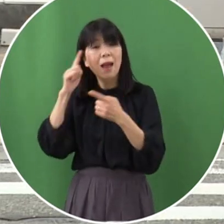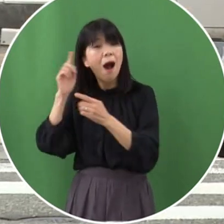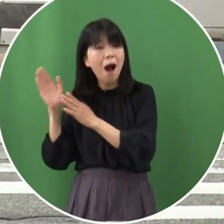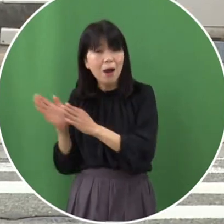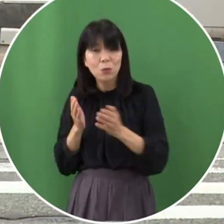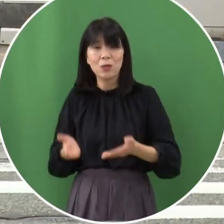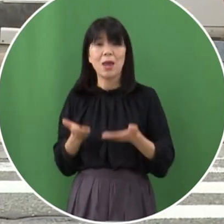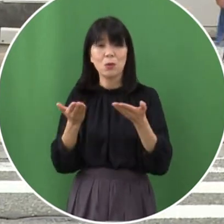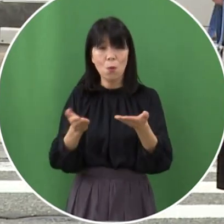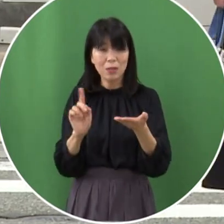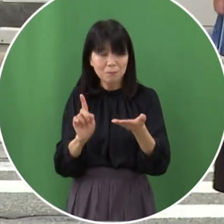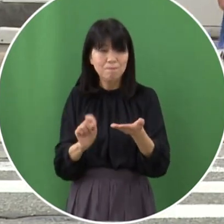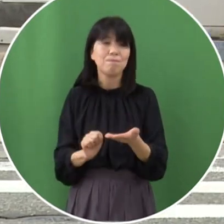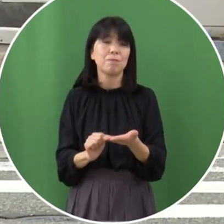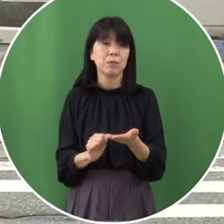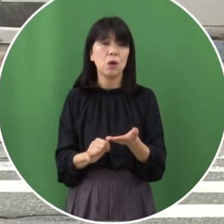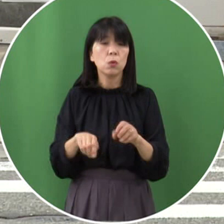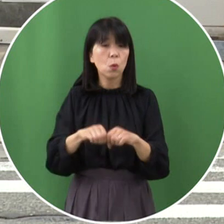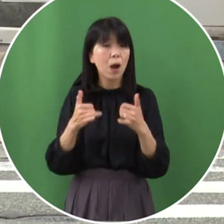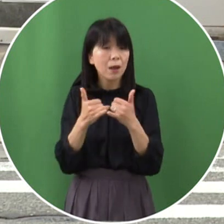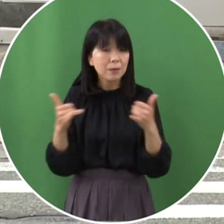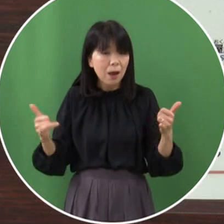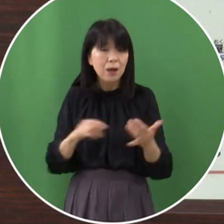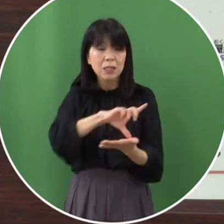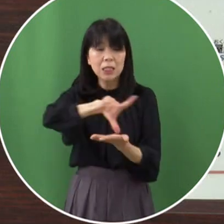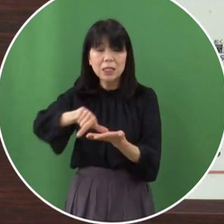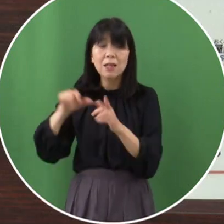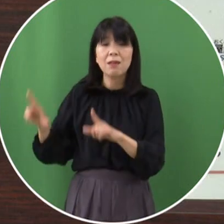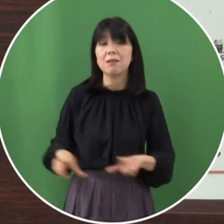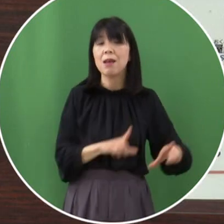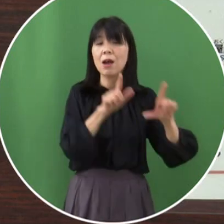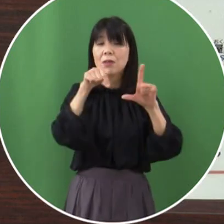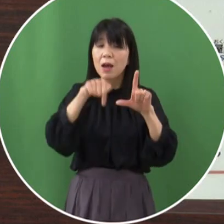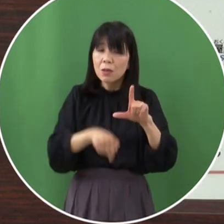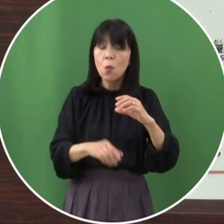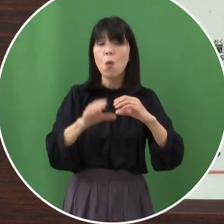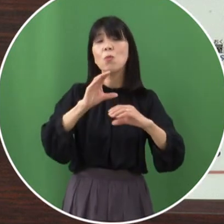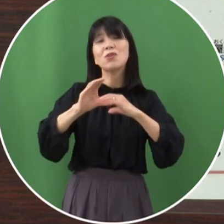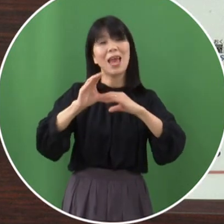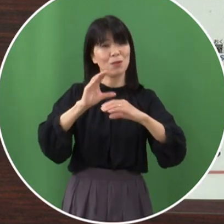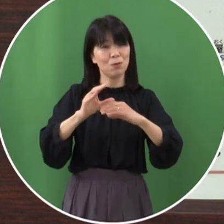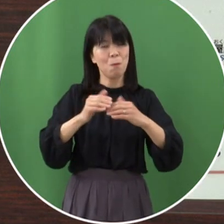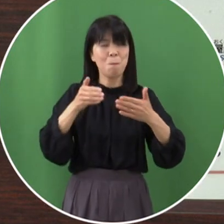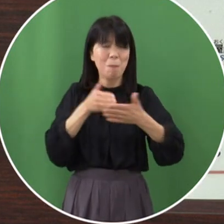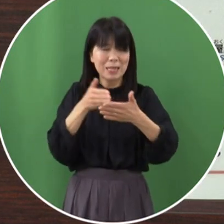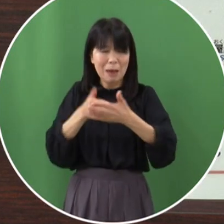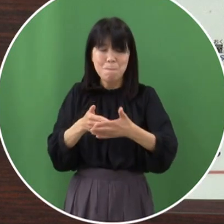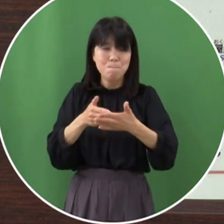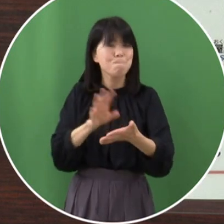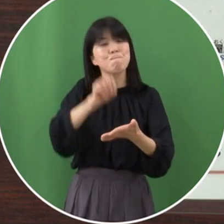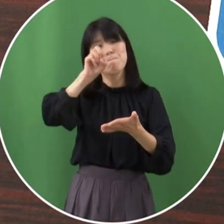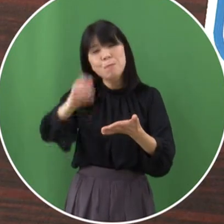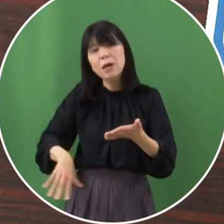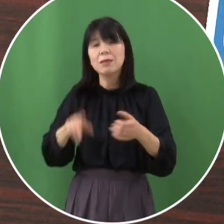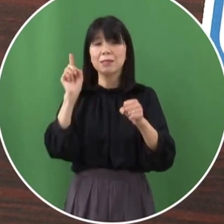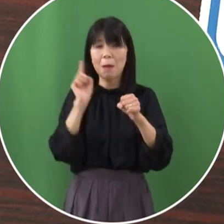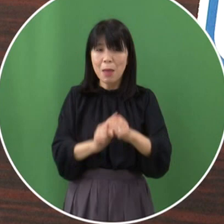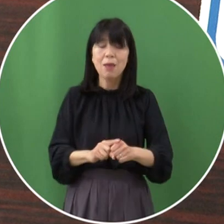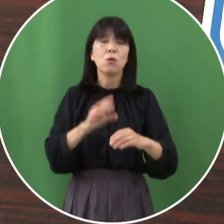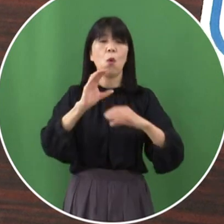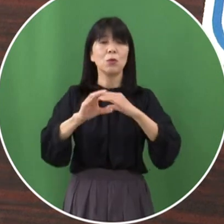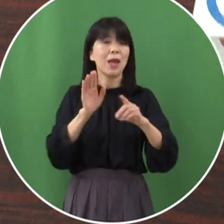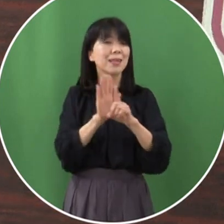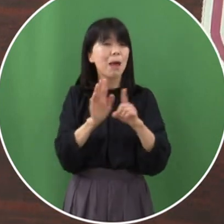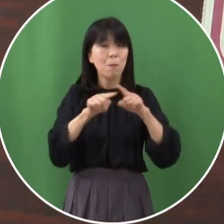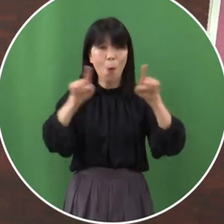のある人が地域で生活する上でのコミュニケーションのバリアをなくすため、コミュニケーション支援ボードや支援カードを作成